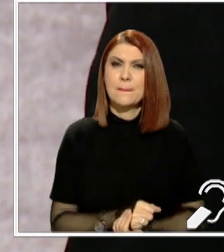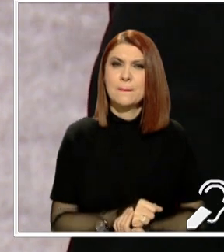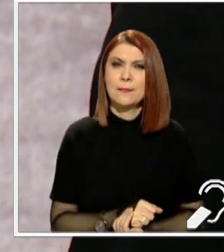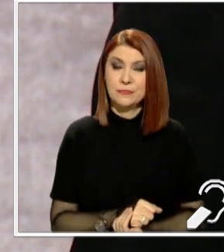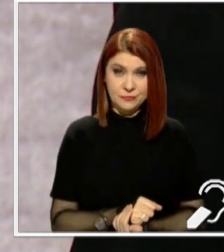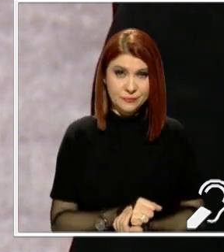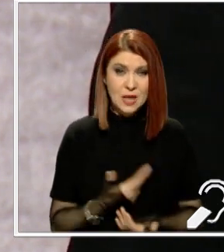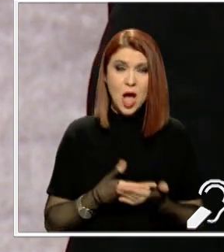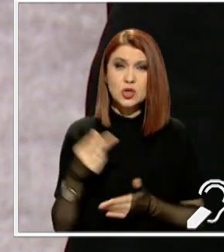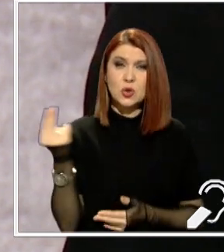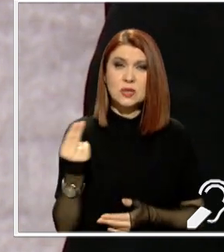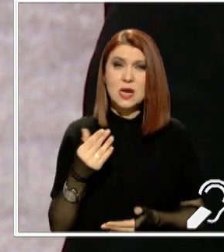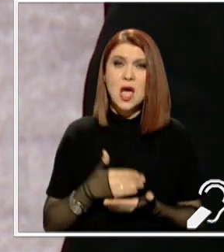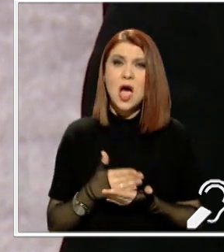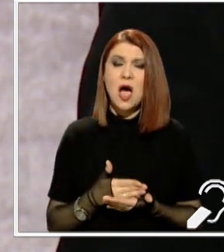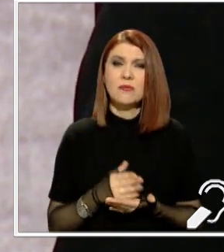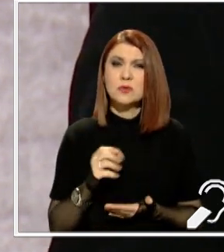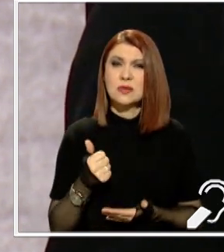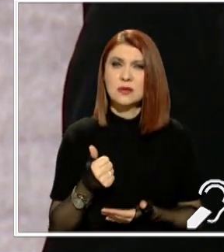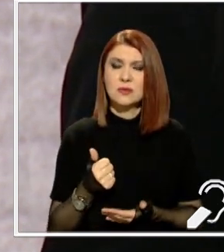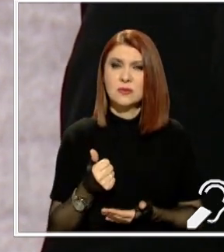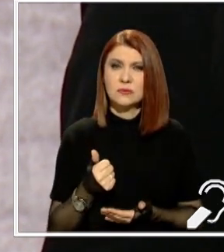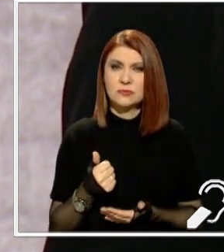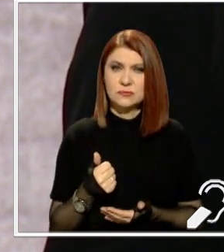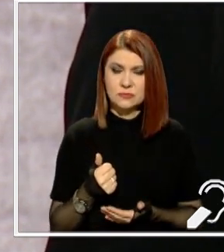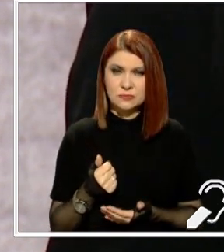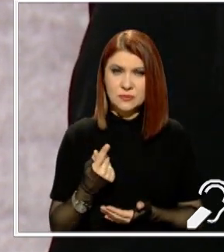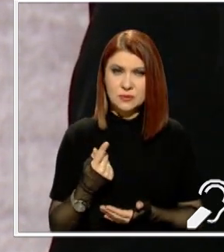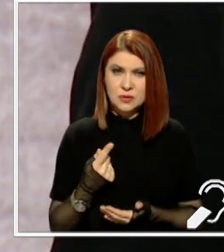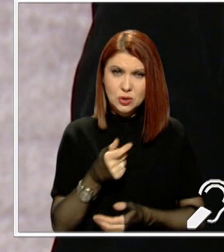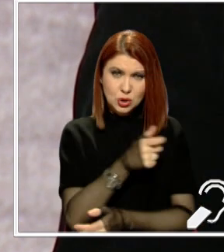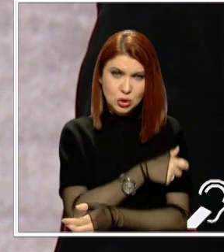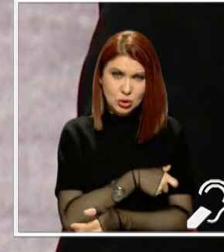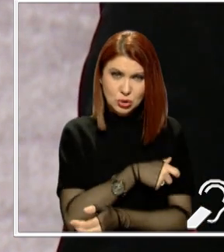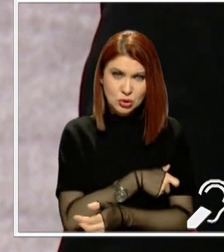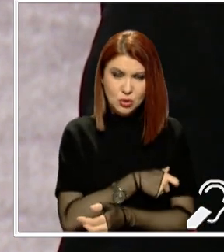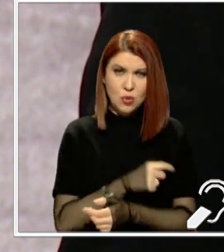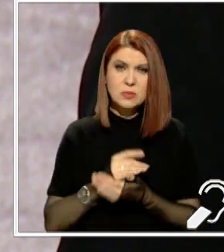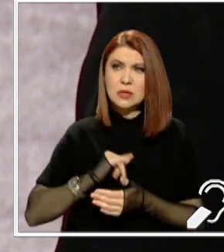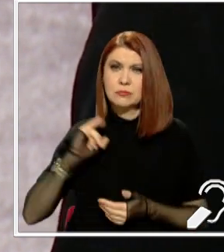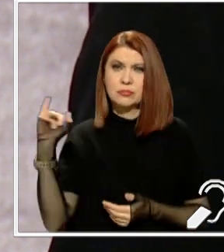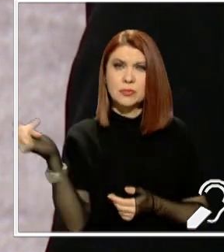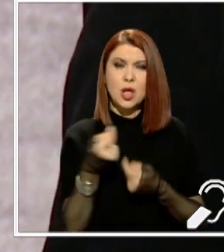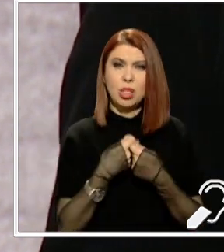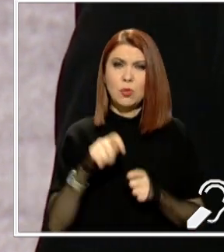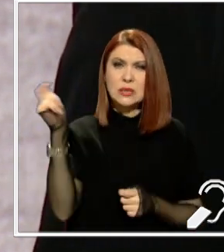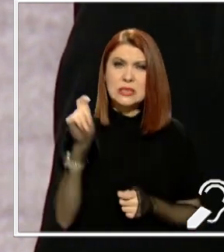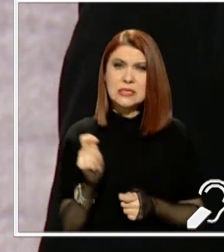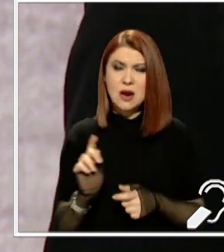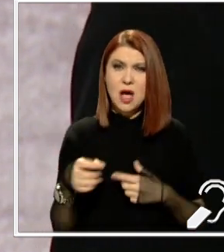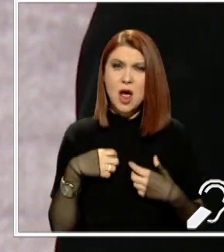acestor ilustrații a fost faptul că într-o comisie care trecea prin toată țara artiștilor